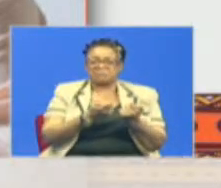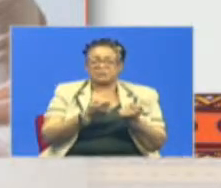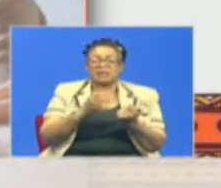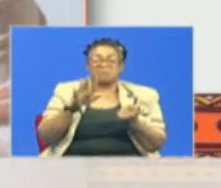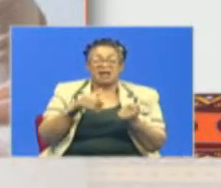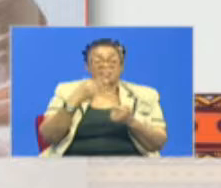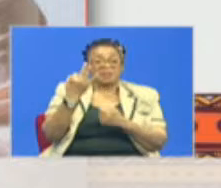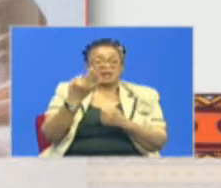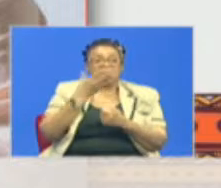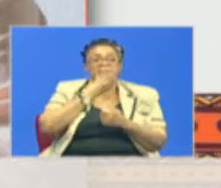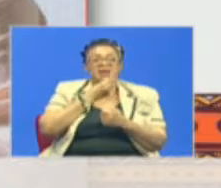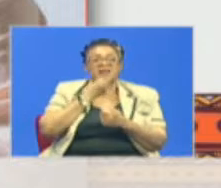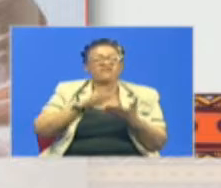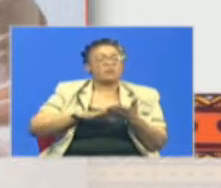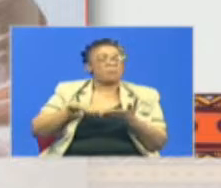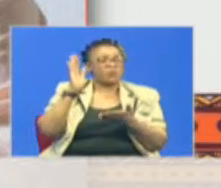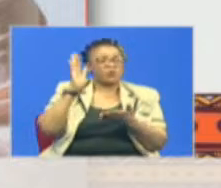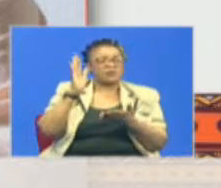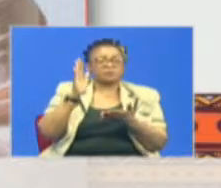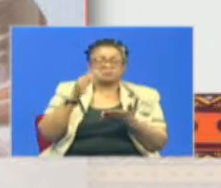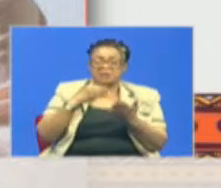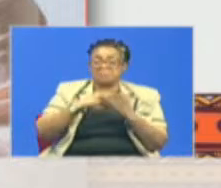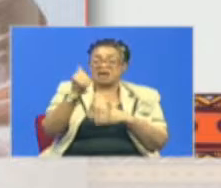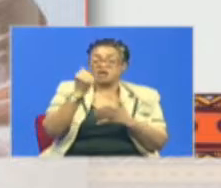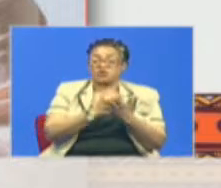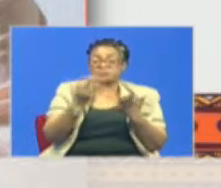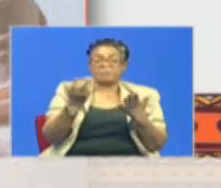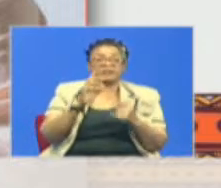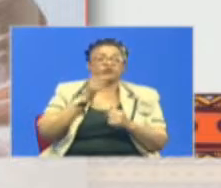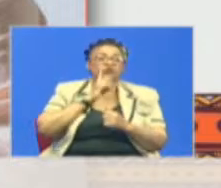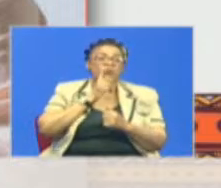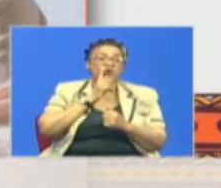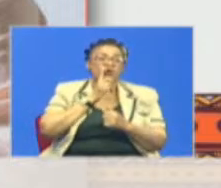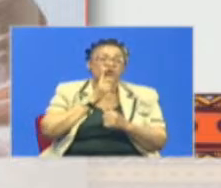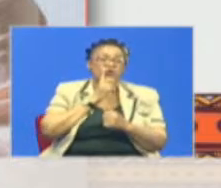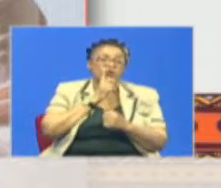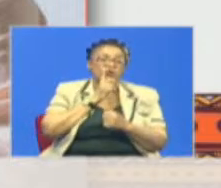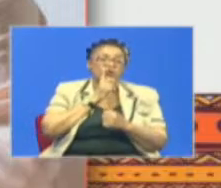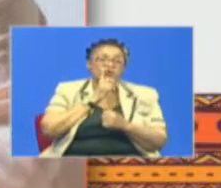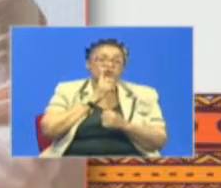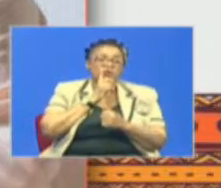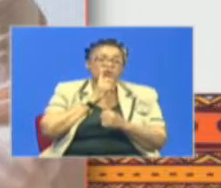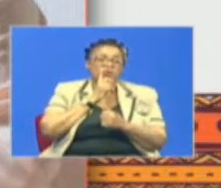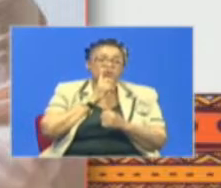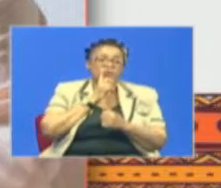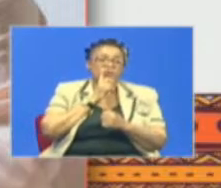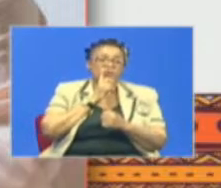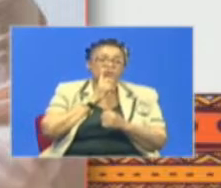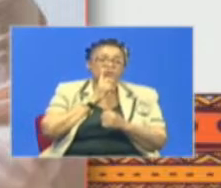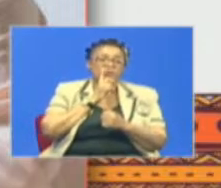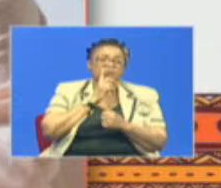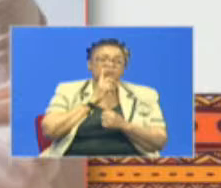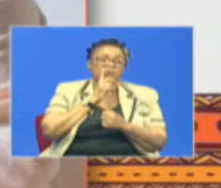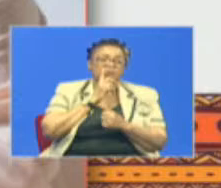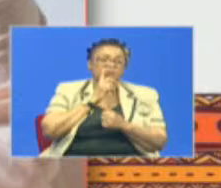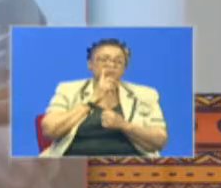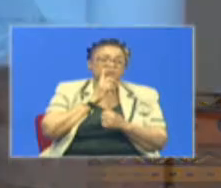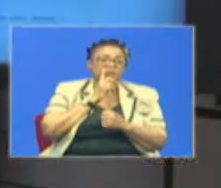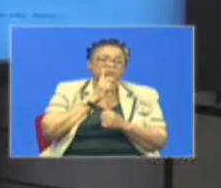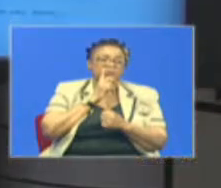Kwa mengi na mengine, usikose kununua nakala yako ya Taifa Leo hapo kesho.